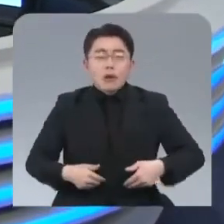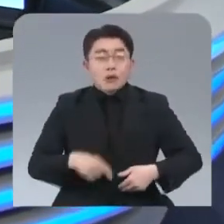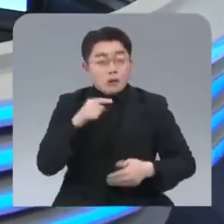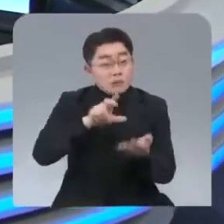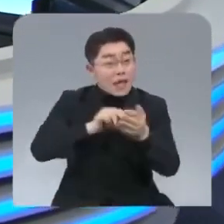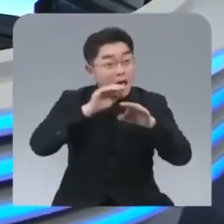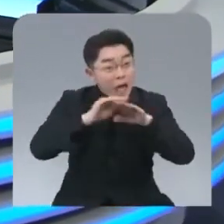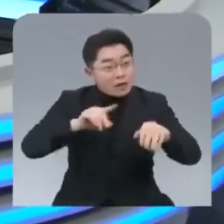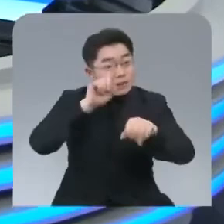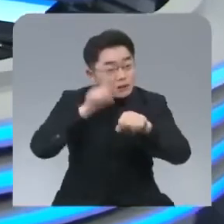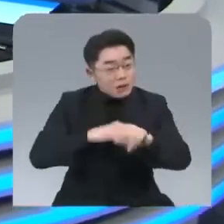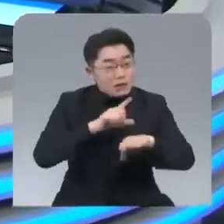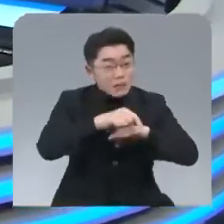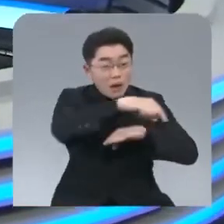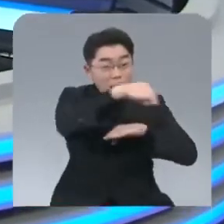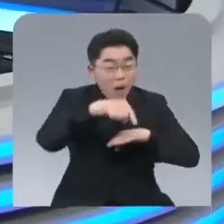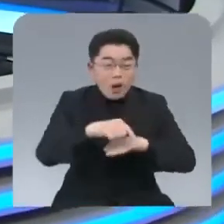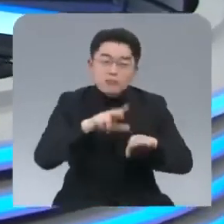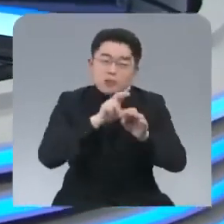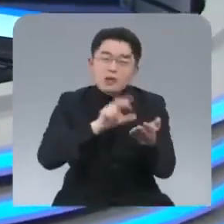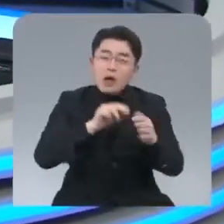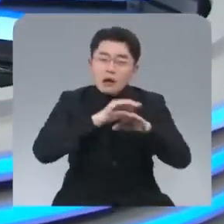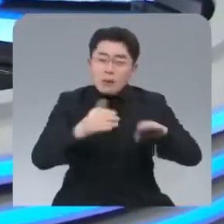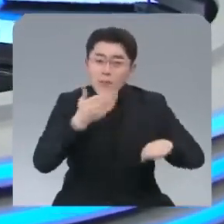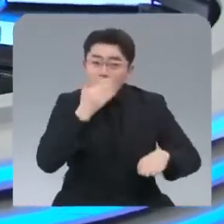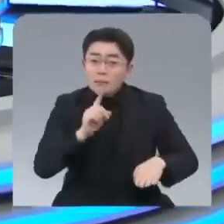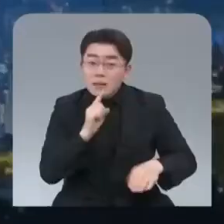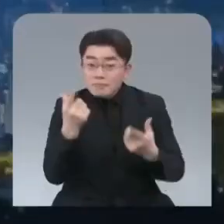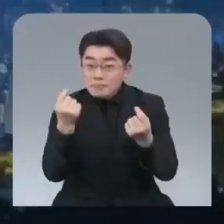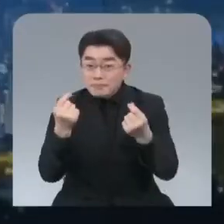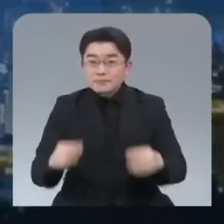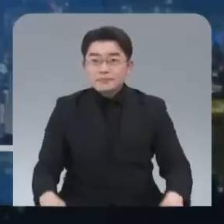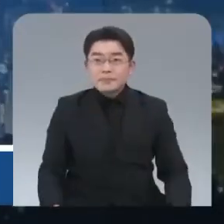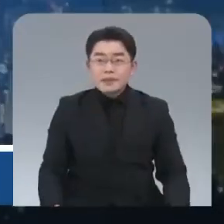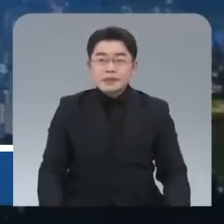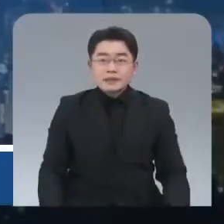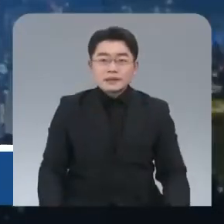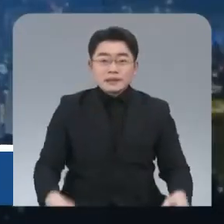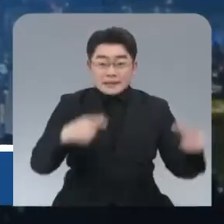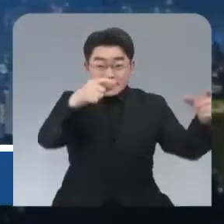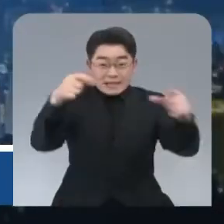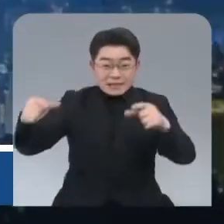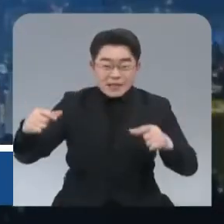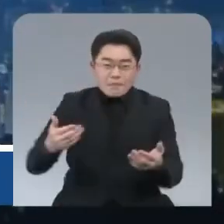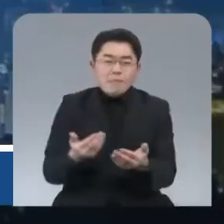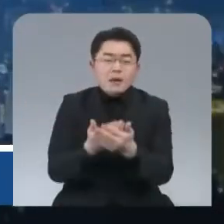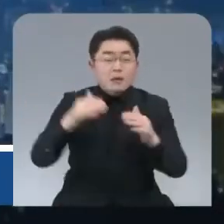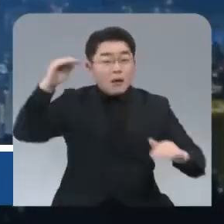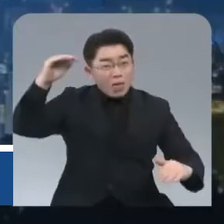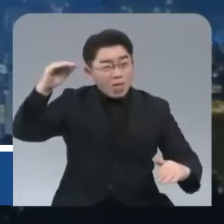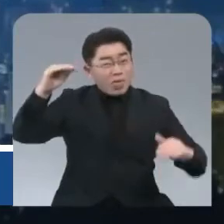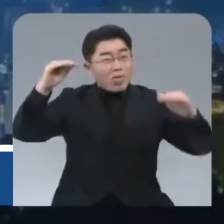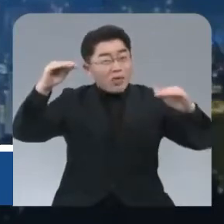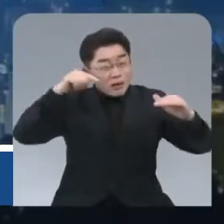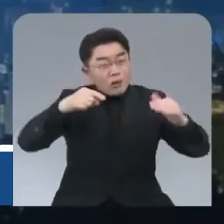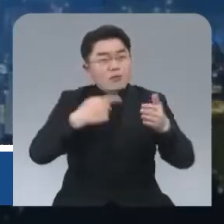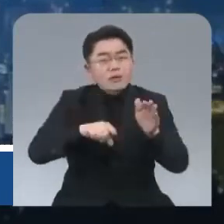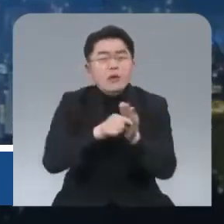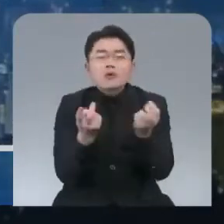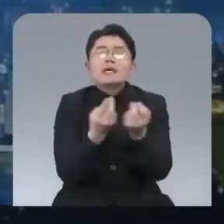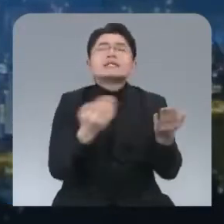찾아보자 이건 코보 들의 공통된 생각이죠 4 지역균형 발전의 일자리와 교육 이 관건이라는 고민과 인식